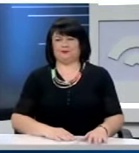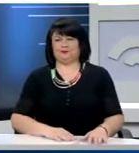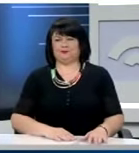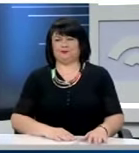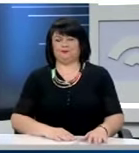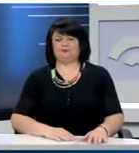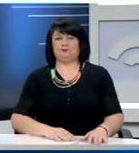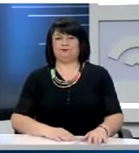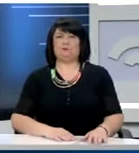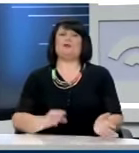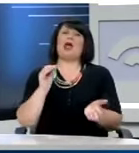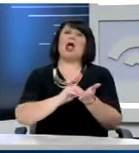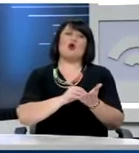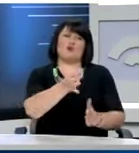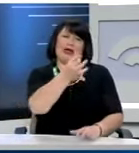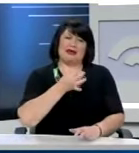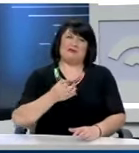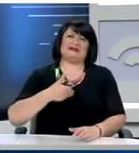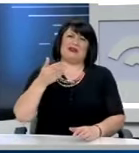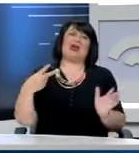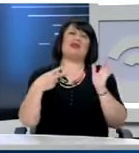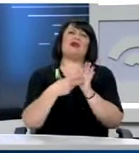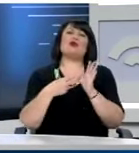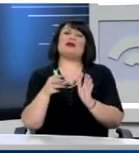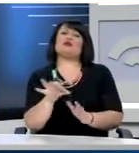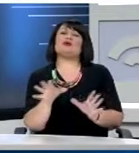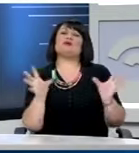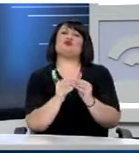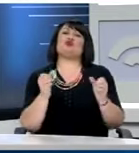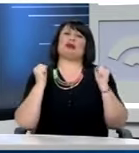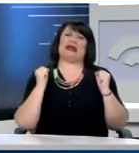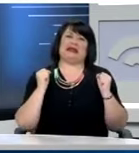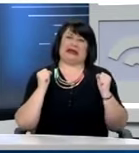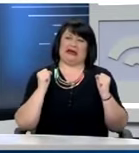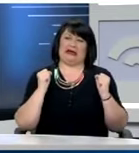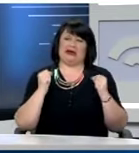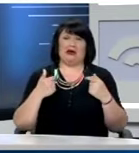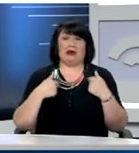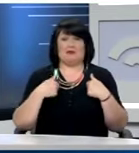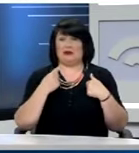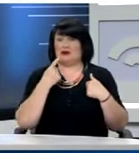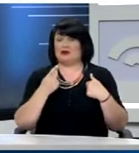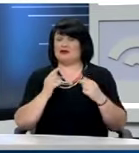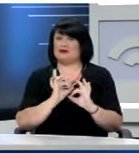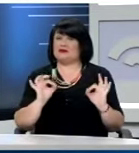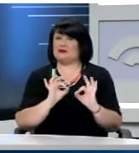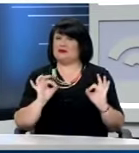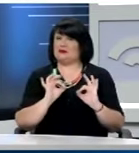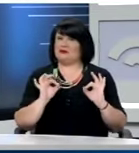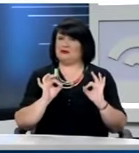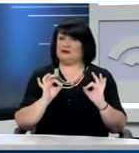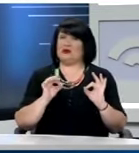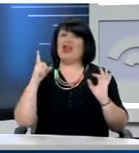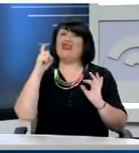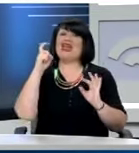Επίσης, άκουσα να εξαγγέλλεται 2.000 προσλήψεις στην υγεία. Εμείς είχαμε εξασφαλίσει χώρο